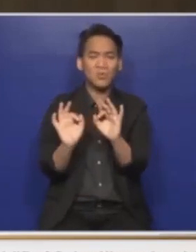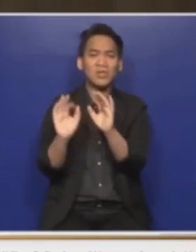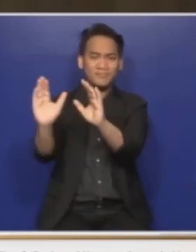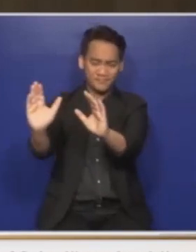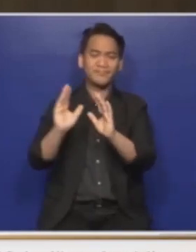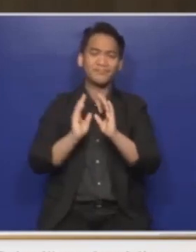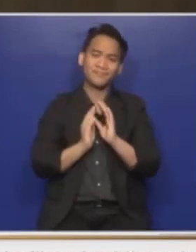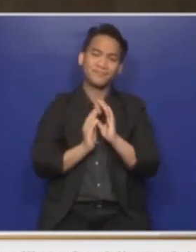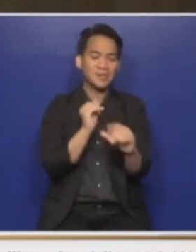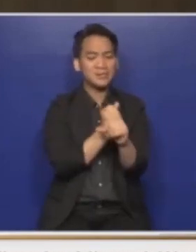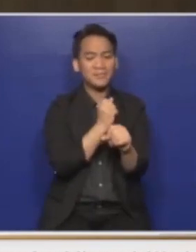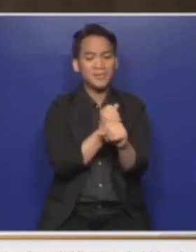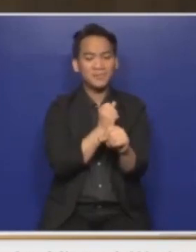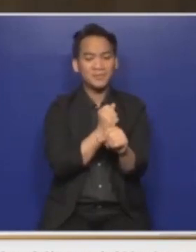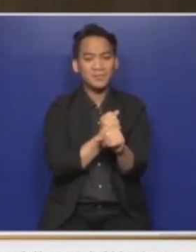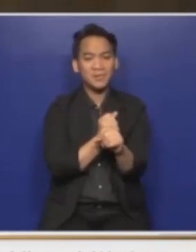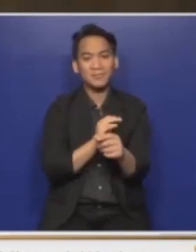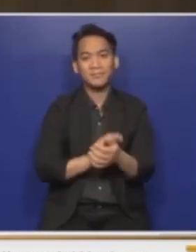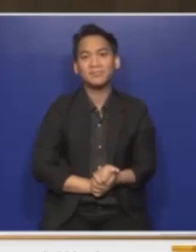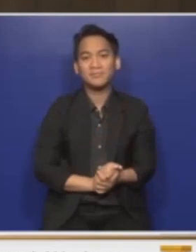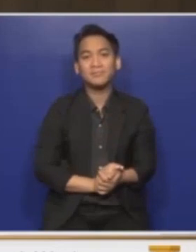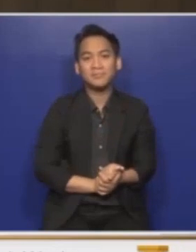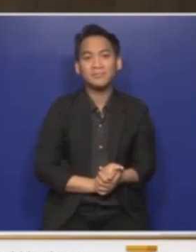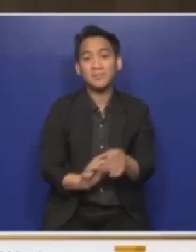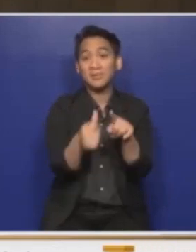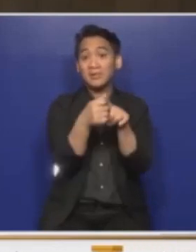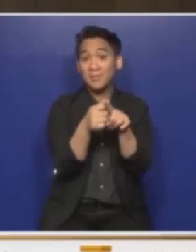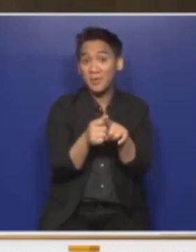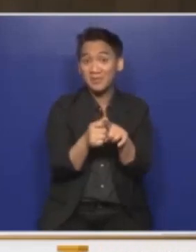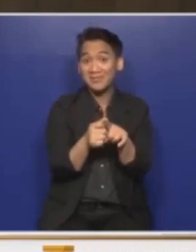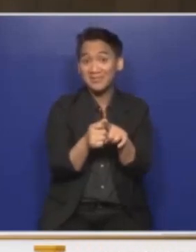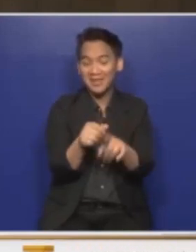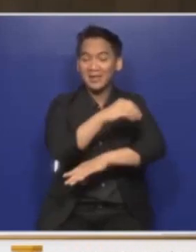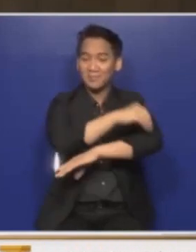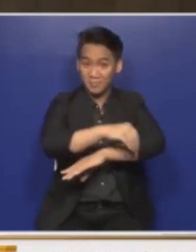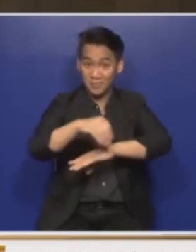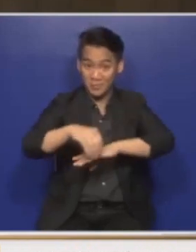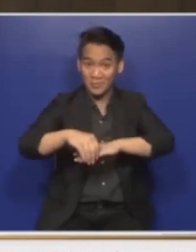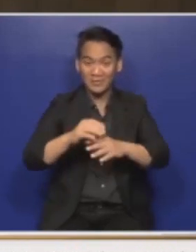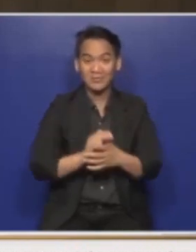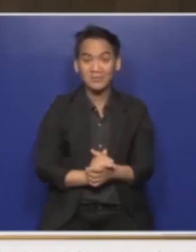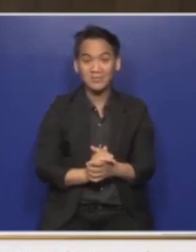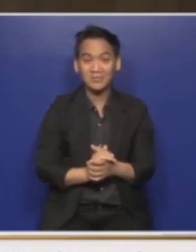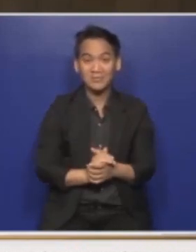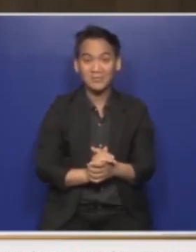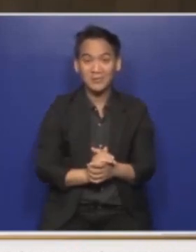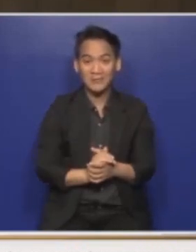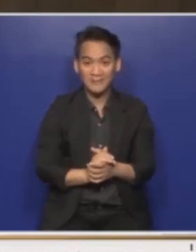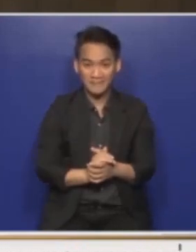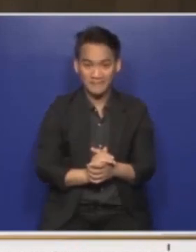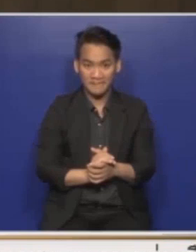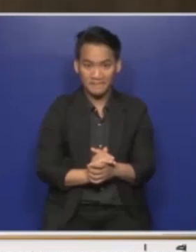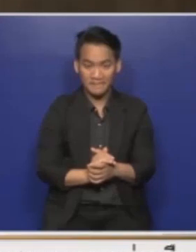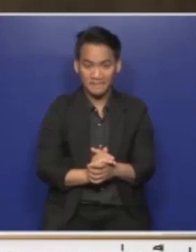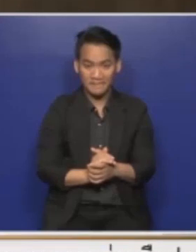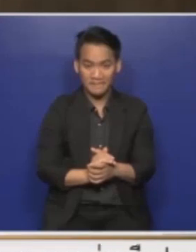นั้นได้บอกกล่าวก็ได้ดำเนินการปลูกข้าวโพดแต่วันนี้เนี่ยนะครับเอาง่ายๆเมื่อวานก่อนที่ผมจะมาที่สภาเนี่ยนะครับ